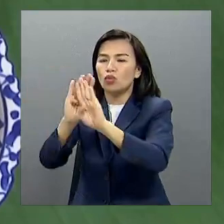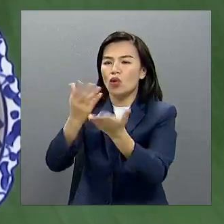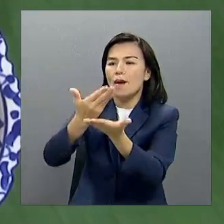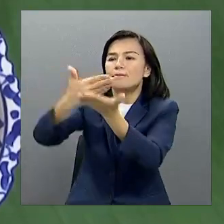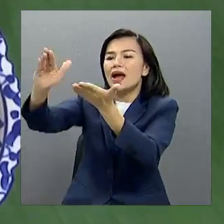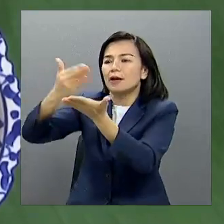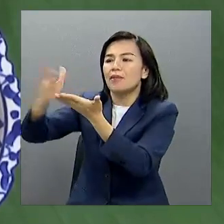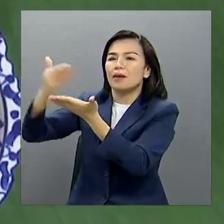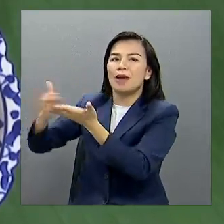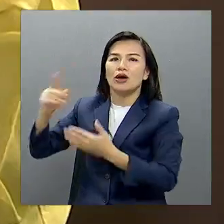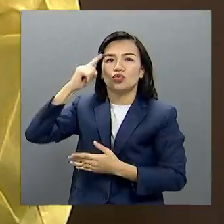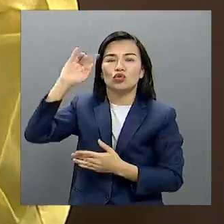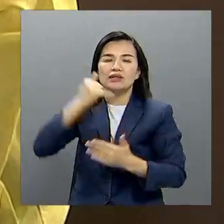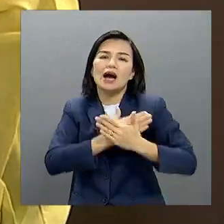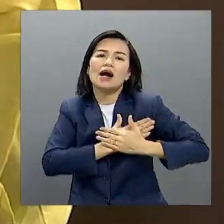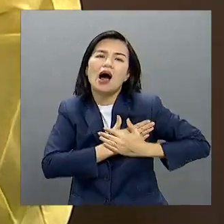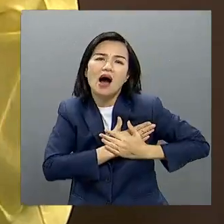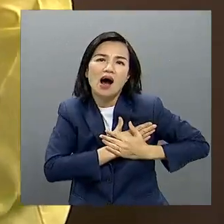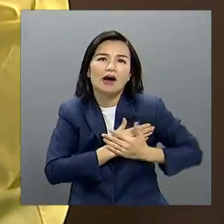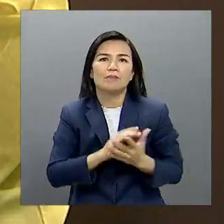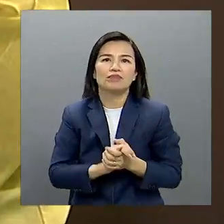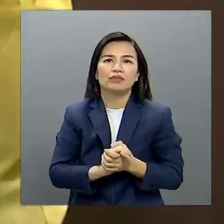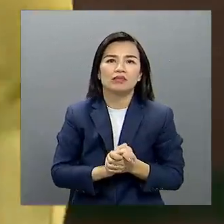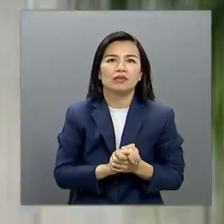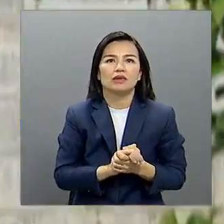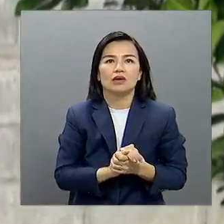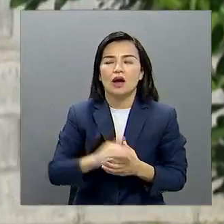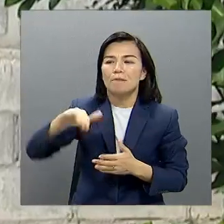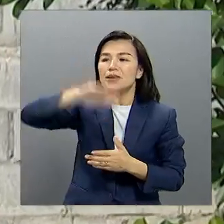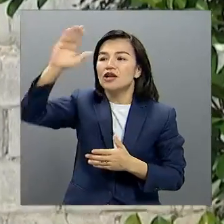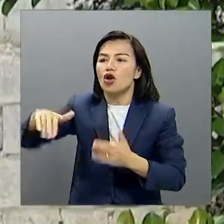จักรักกันนะคะรู้จักว่าเป็นพี่น้องนะ